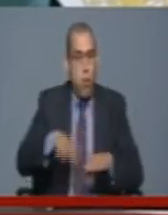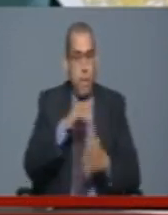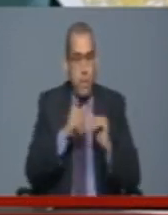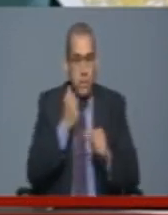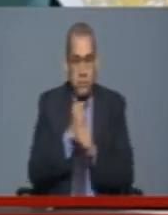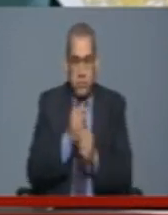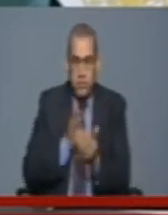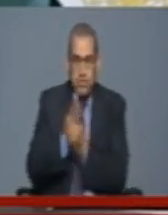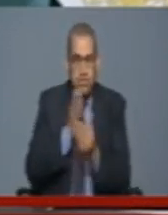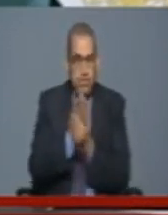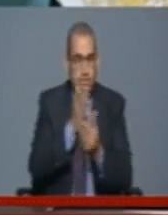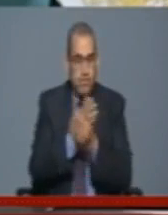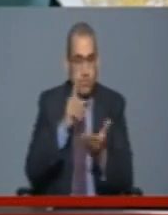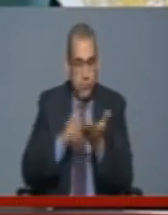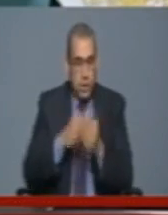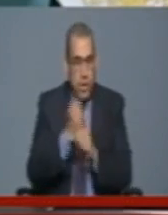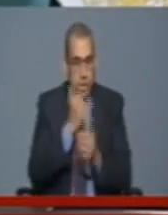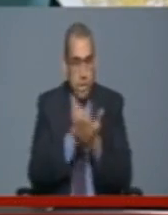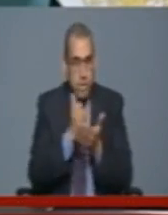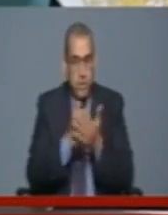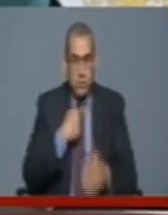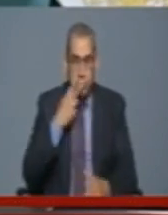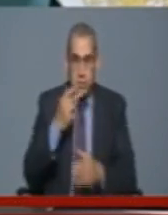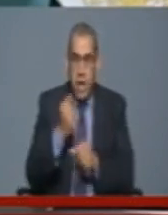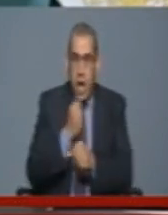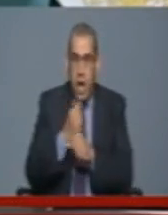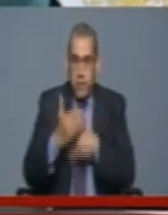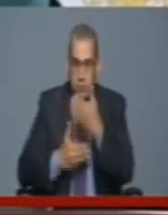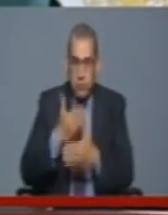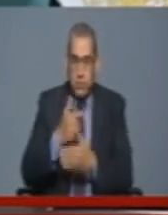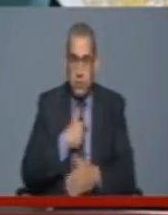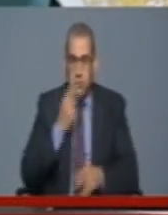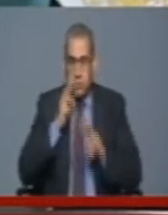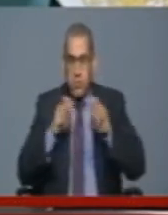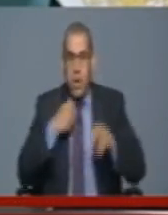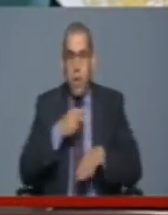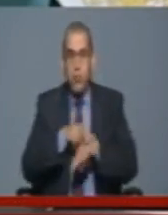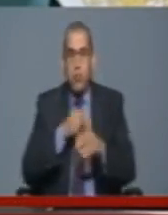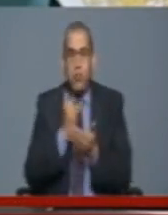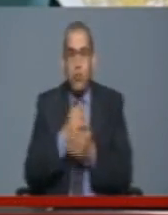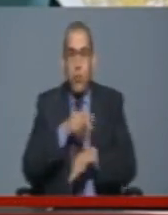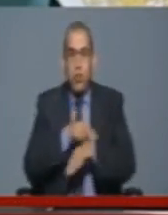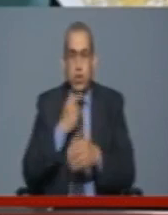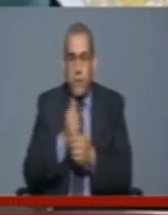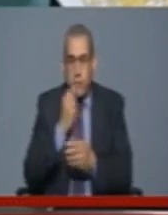المعنية، تبعت عملها بنفسي وعلى مدار الساعة.